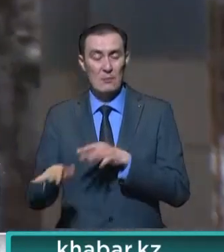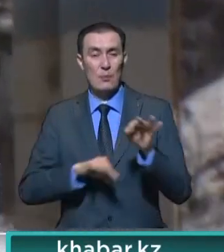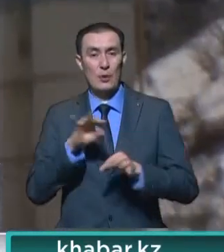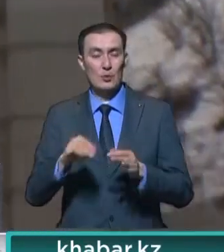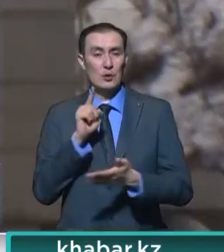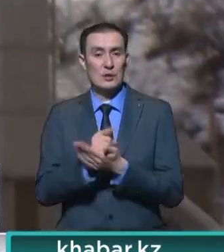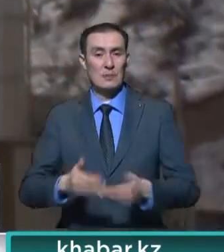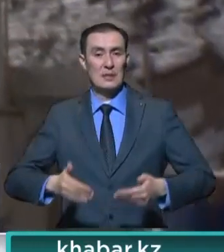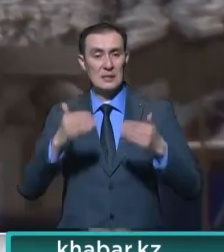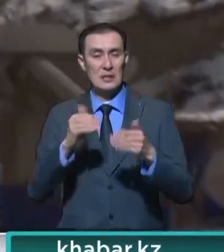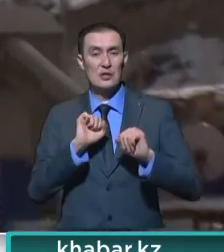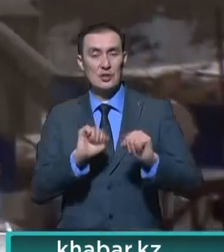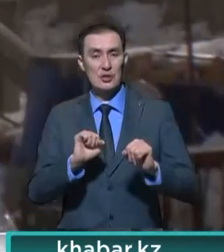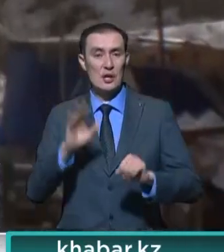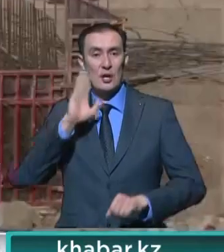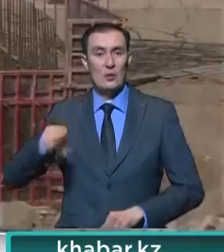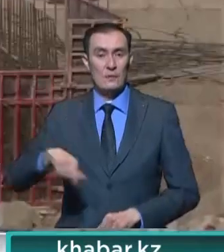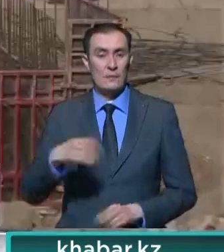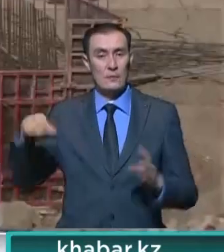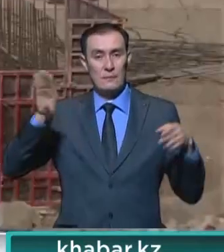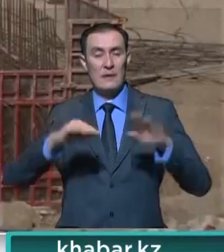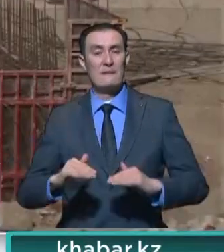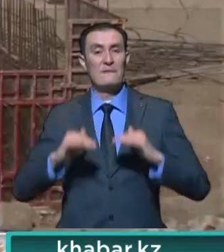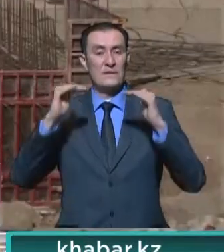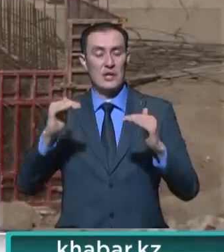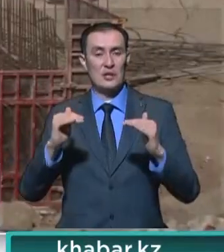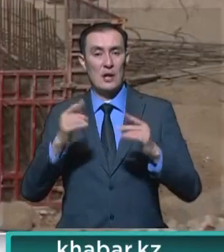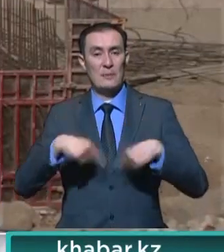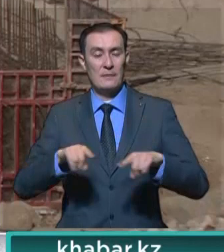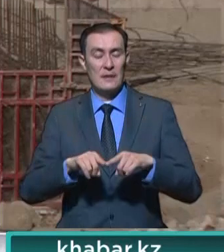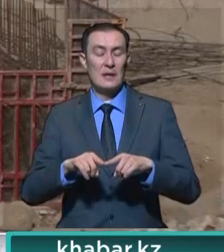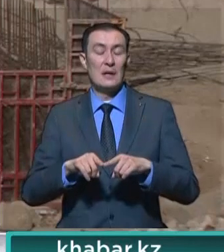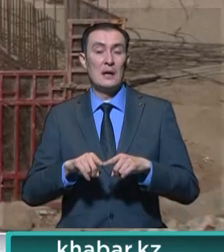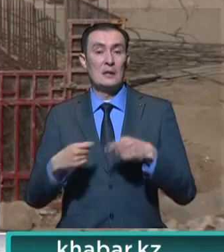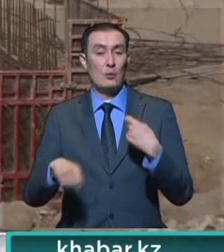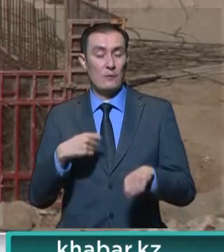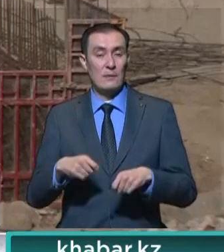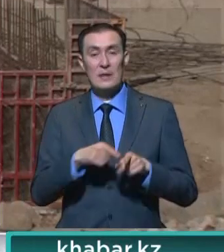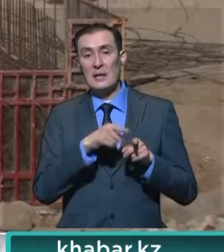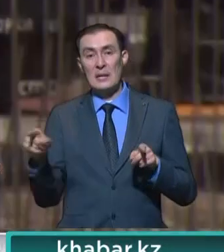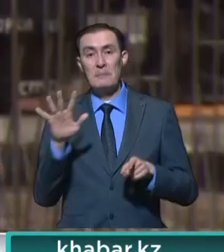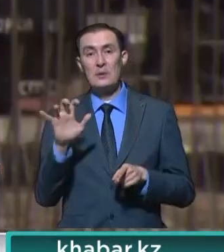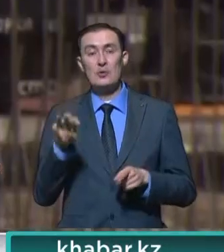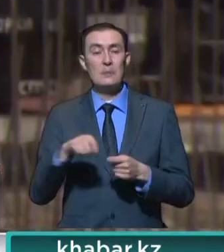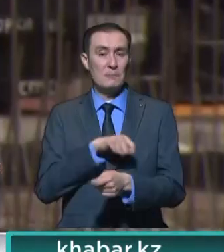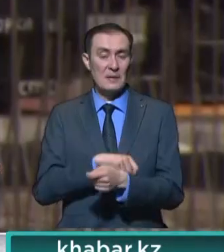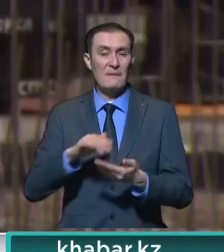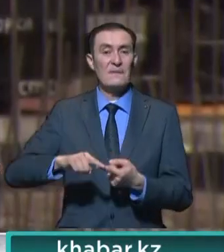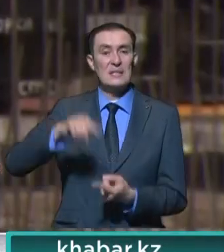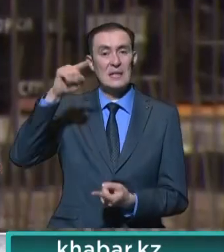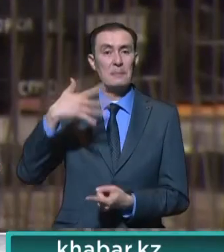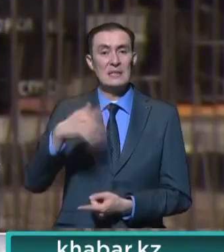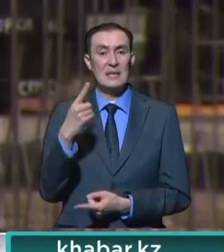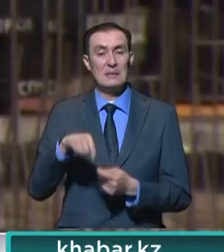плотина должна полностью перекрыть горные ущелья выше главных инфраструктурных объектов НЦПС. Ее длина без малого 500 метров, высота